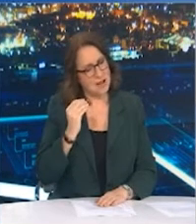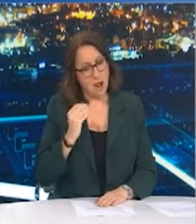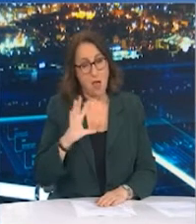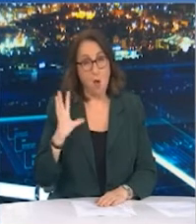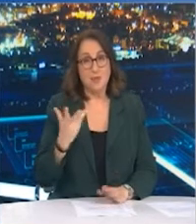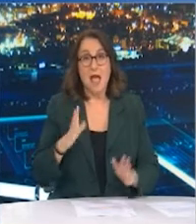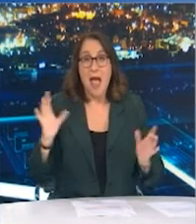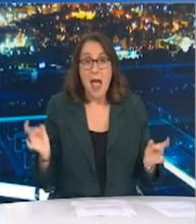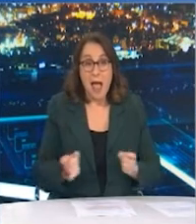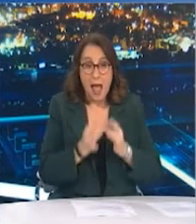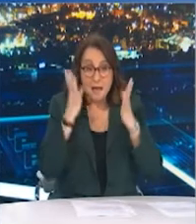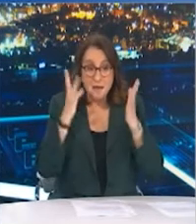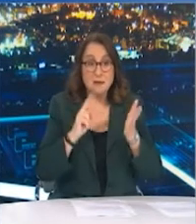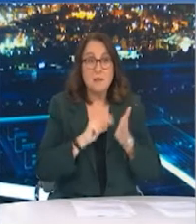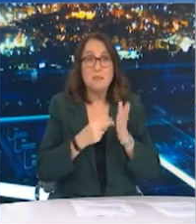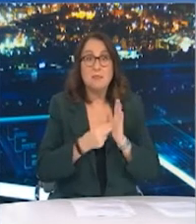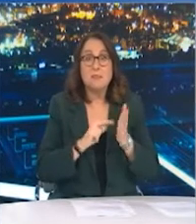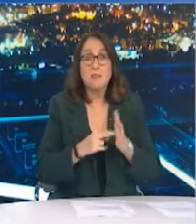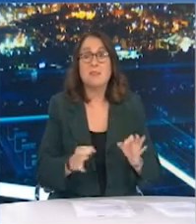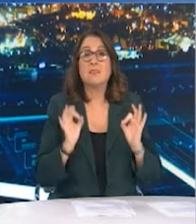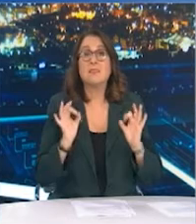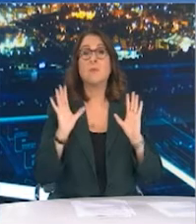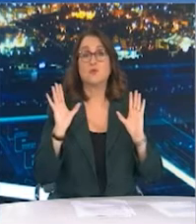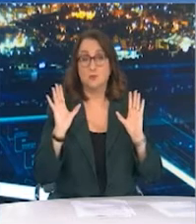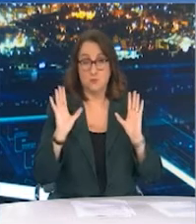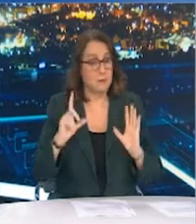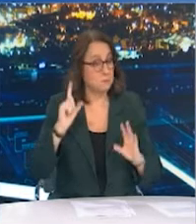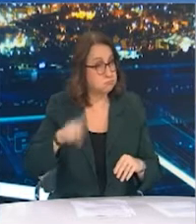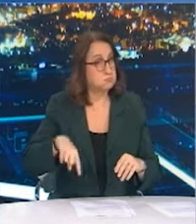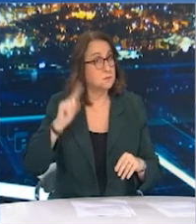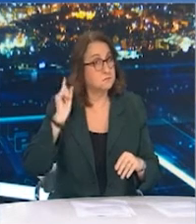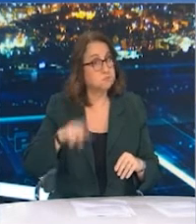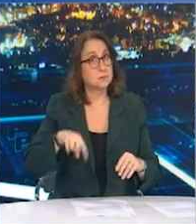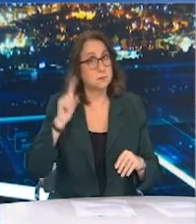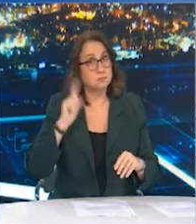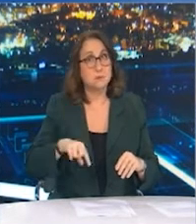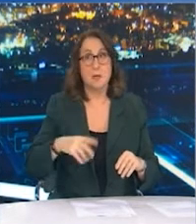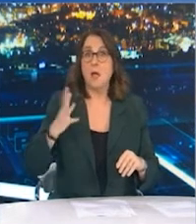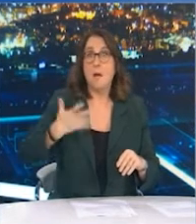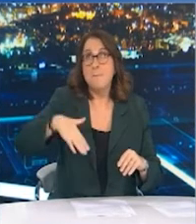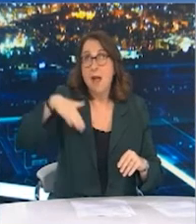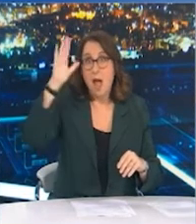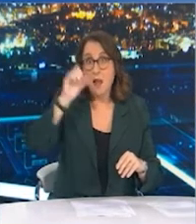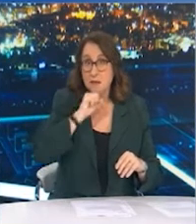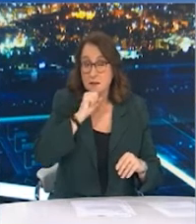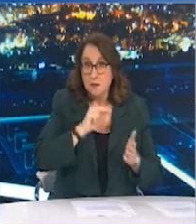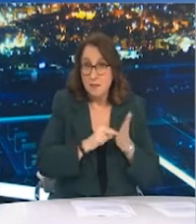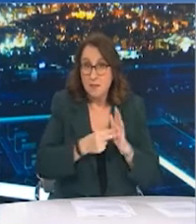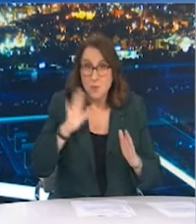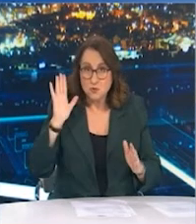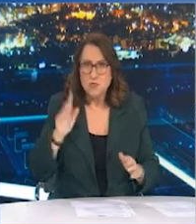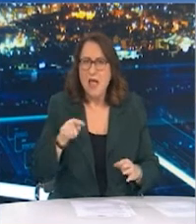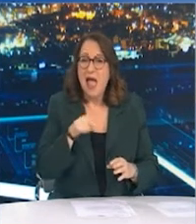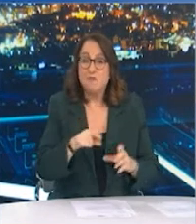πολύ, ιδιαίτερα οι συνάνθρωποι μας της τρίτης ηλικίας, ο άρατος αυτός εχθρός θα μεταδοθεί μέσω της